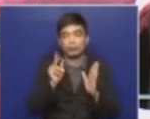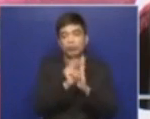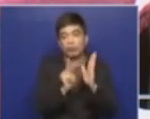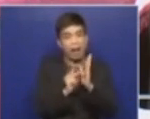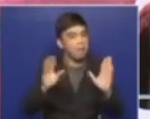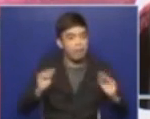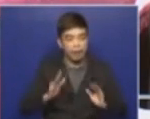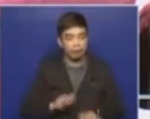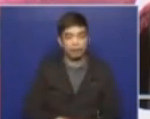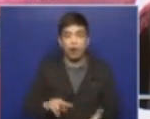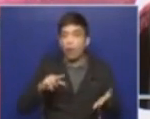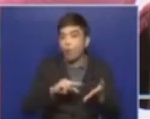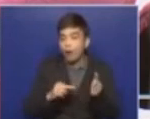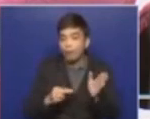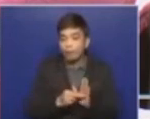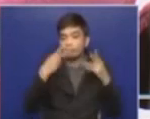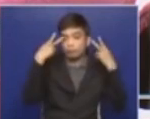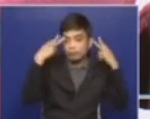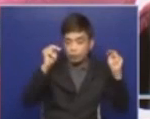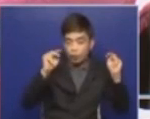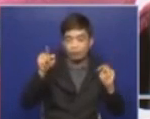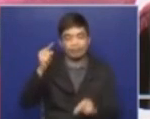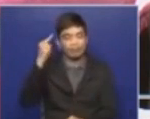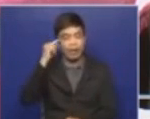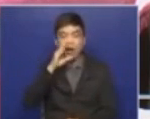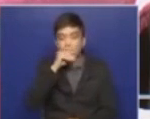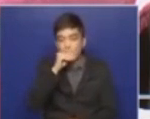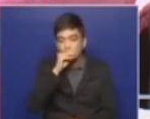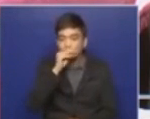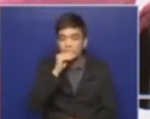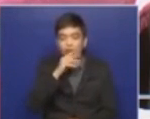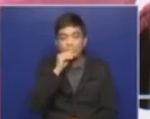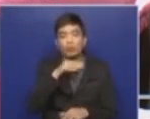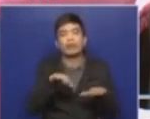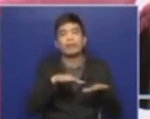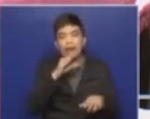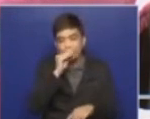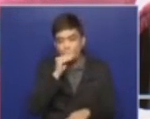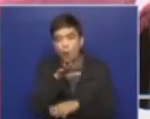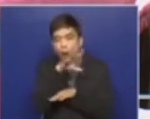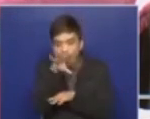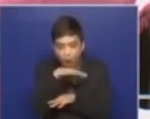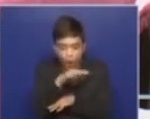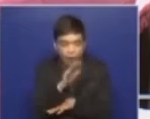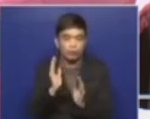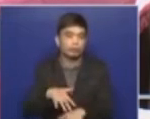พลเอกประยุทธ์จันทร์โอชาได้พูดมาทั้งหมดเป็นเพียงแค่วาทกรรมเพื่อซื้อเวลาและหลอกลวงประชาช